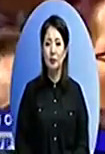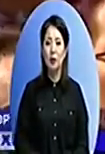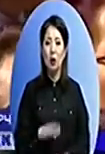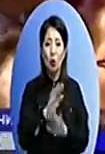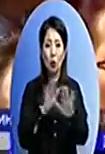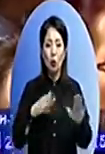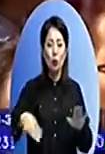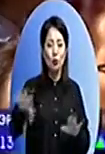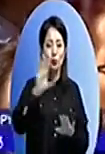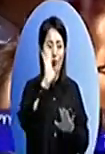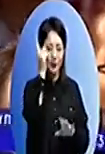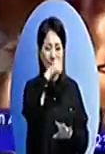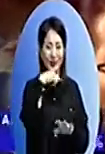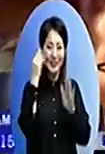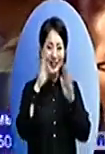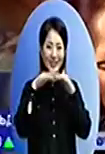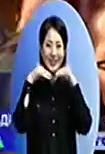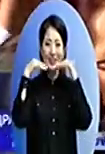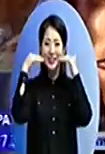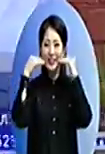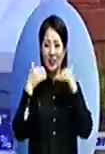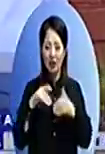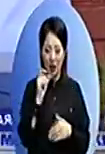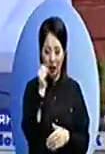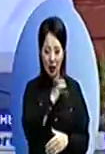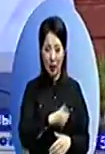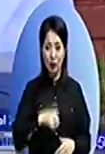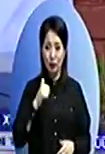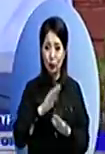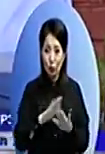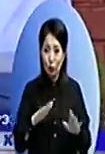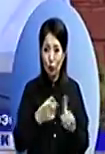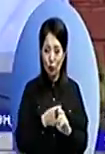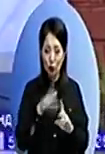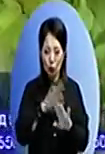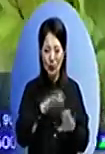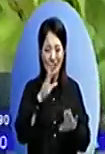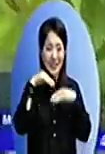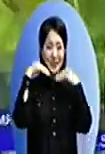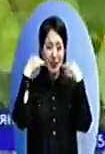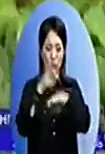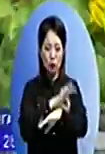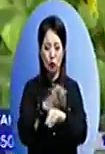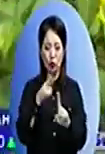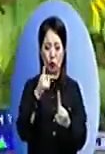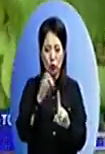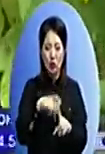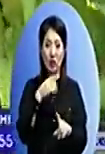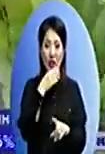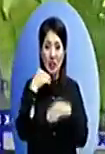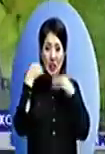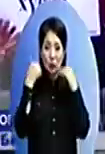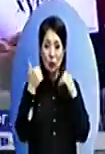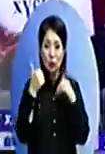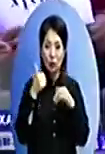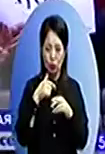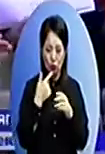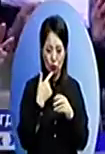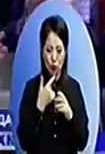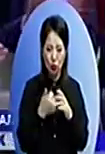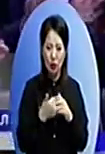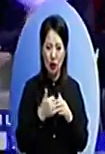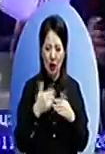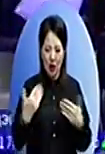Хүүхэд бүр нүүр дүүрэн инээмсэглэж эрүүл чирэг иргэн болох үсгэн хүүхдийн инээмсэглэл төслийн гол зорилго. Эрүүл шүдтэй байна гэдэг эрүүл амьдралын үндэс